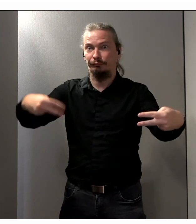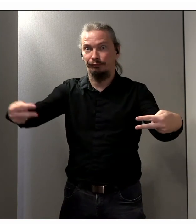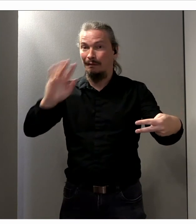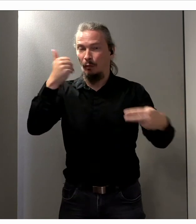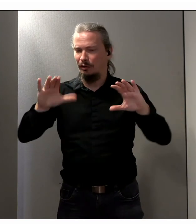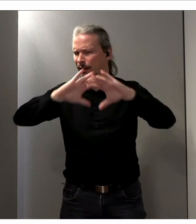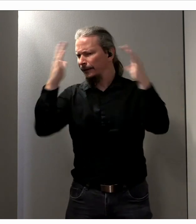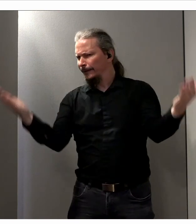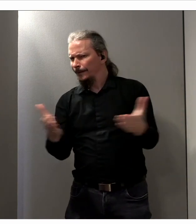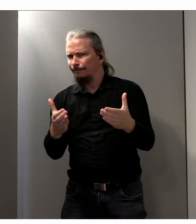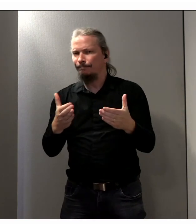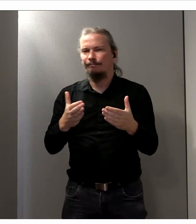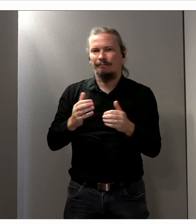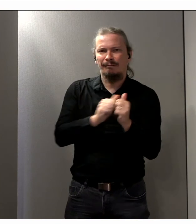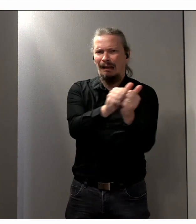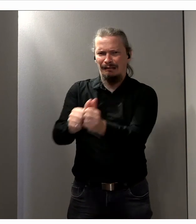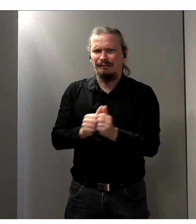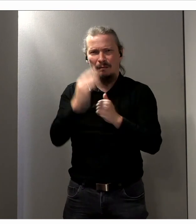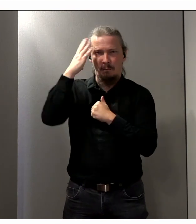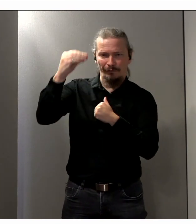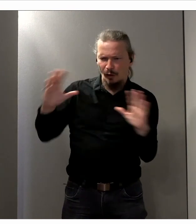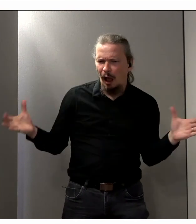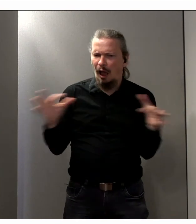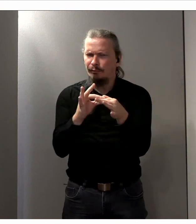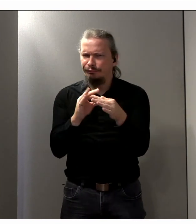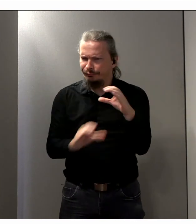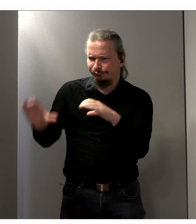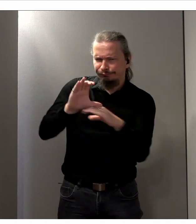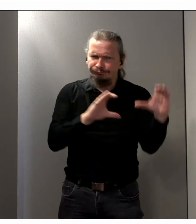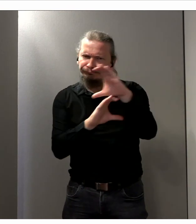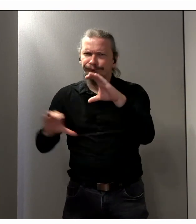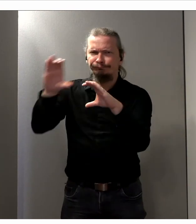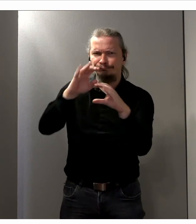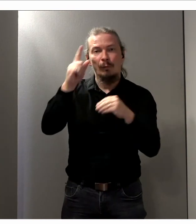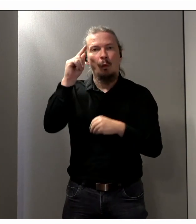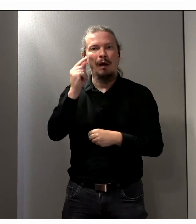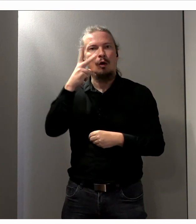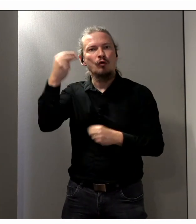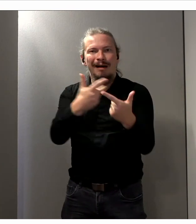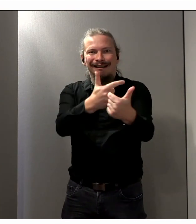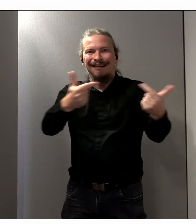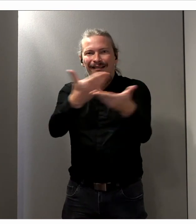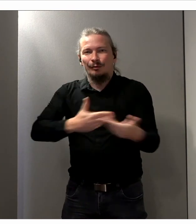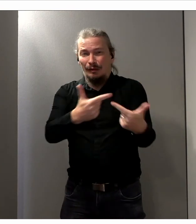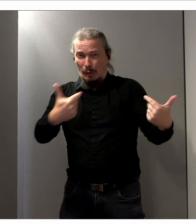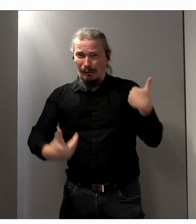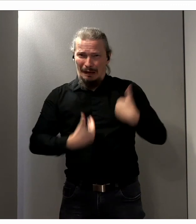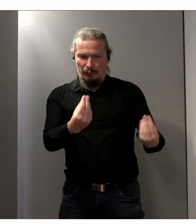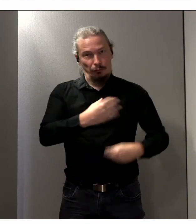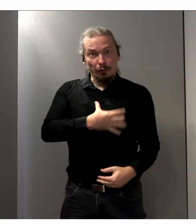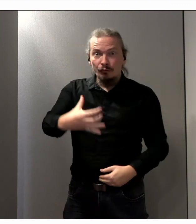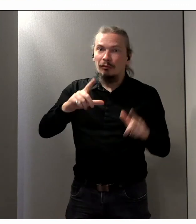d'activité professionnelle contributrice pour profiter de la richesse du potentiel humain que représentent les personnes en situation de